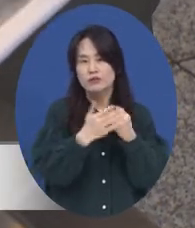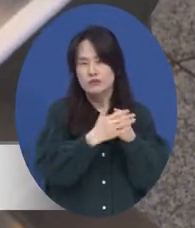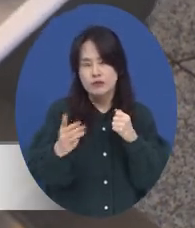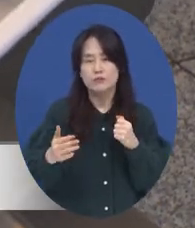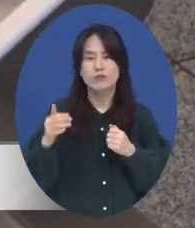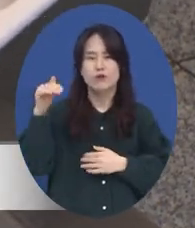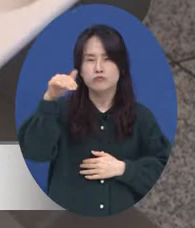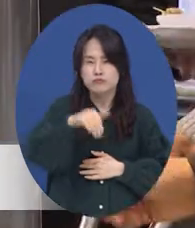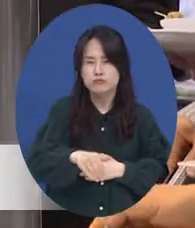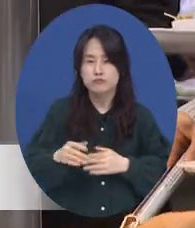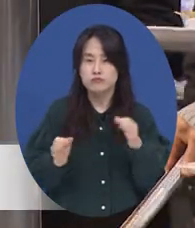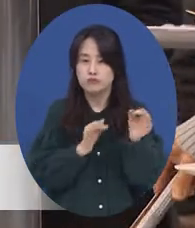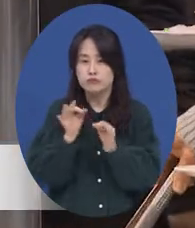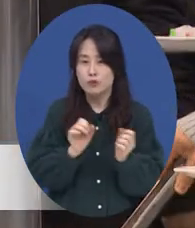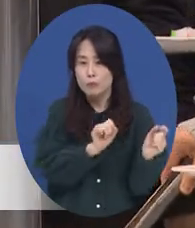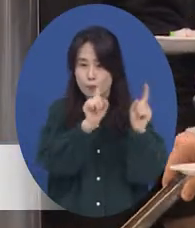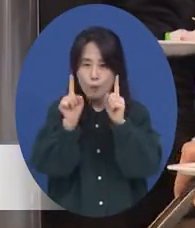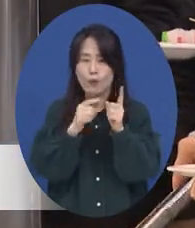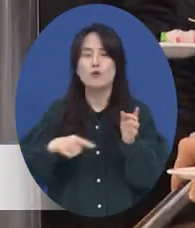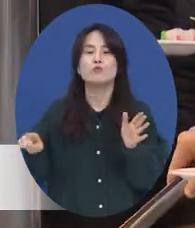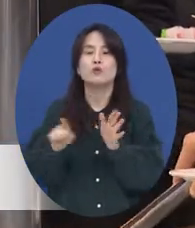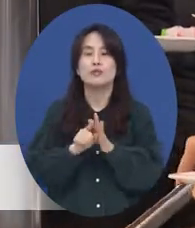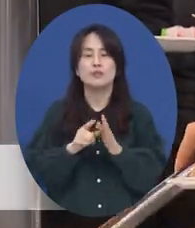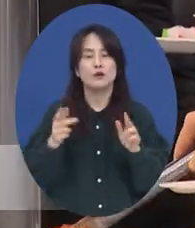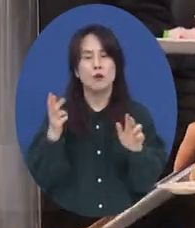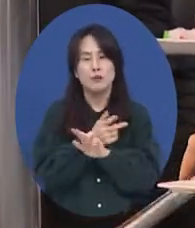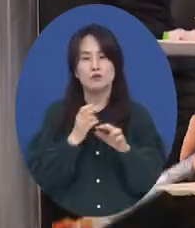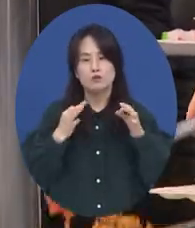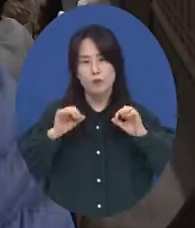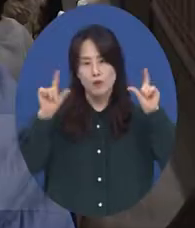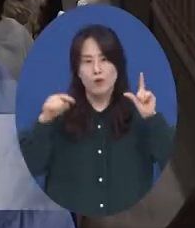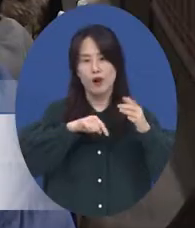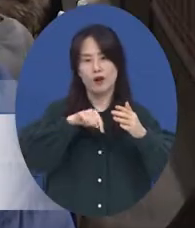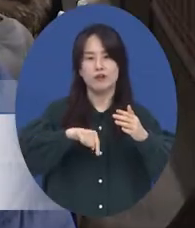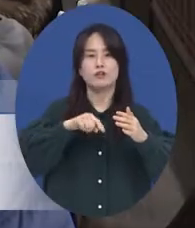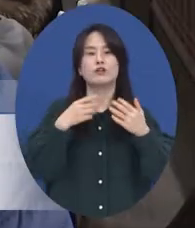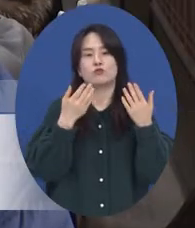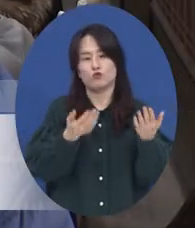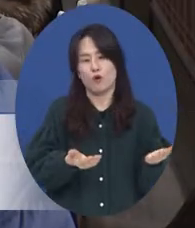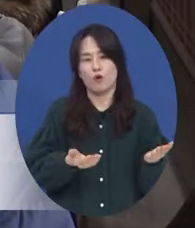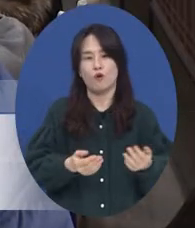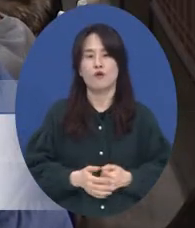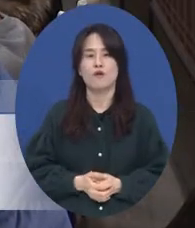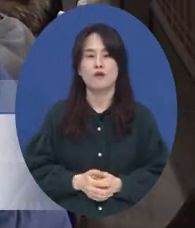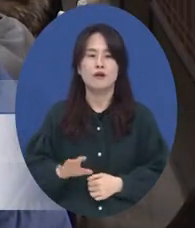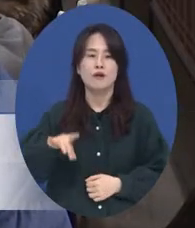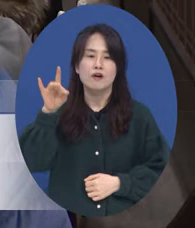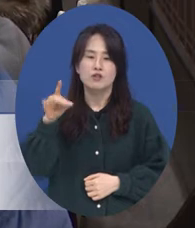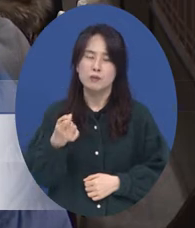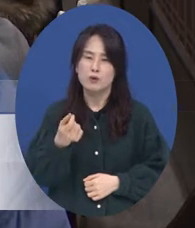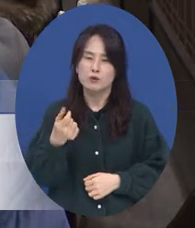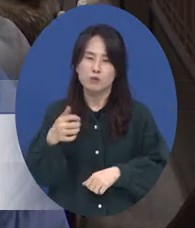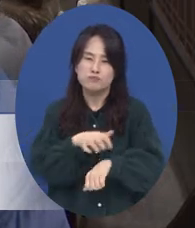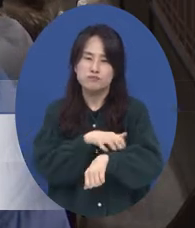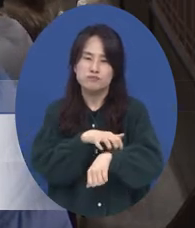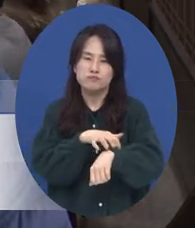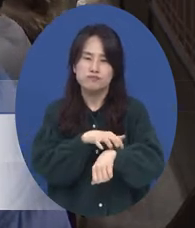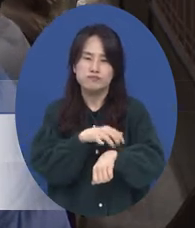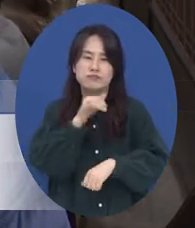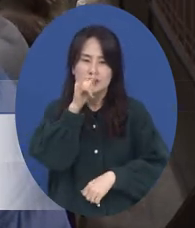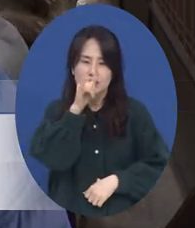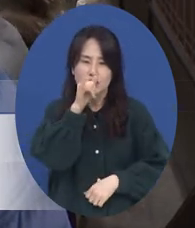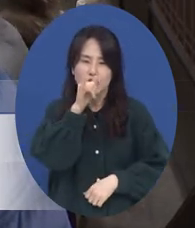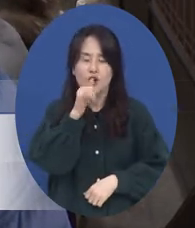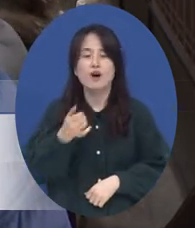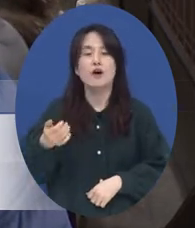위해 매주 금요일은 구내식당을 운영하지 않기로 한 겁니다. 처음에 다소 약간의 불편한 부분이 있겠지만